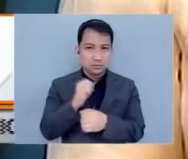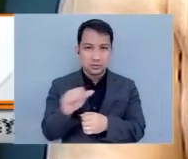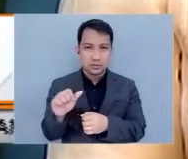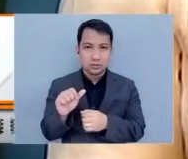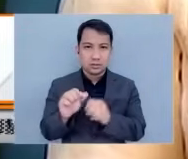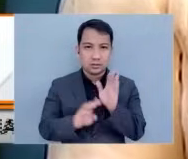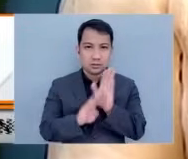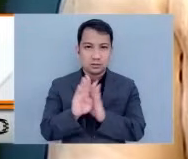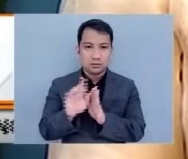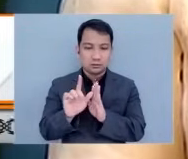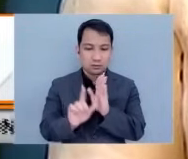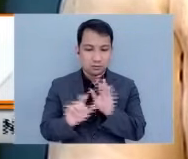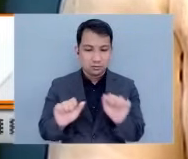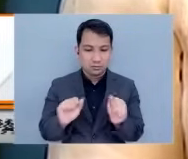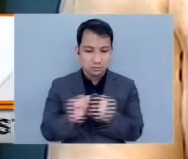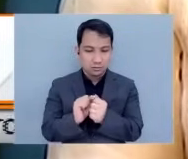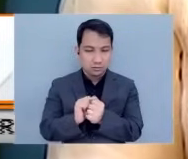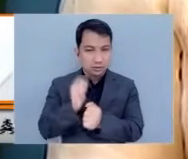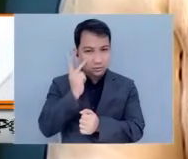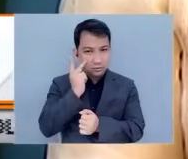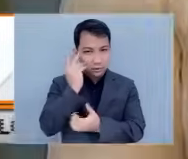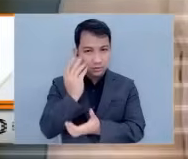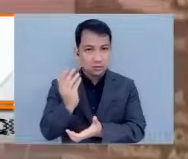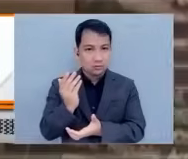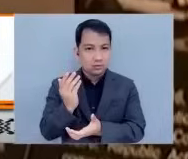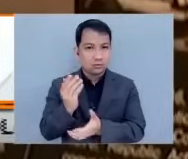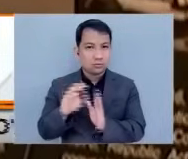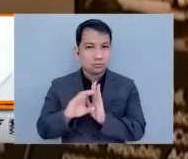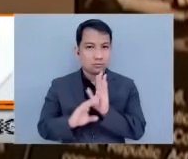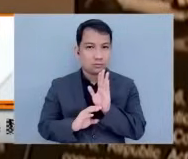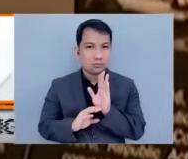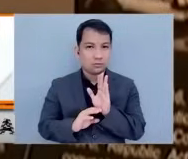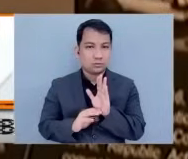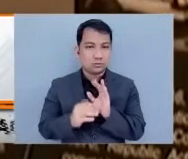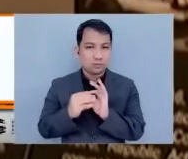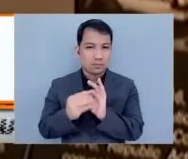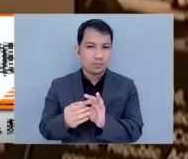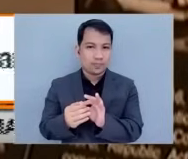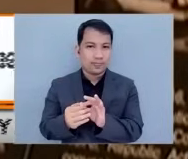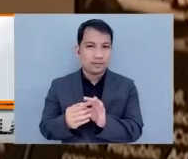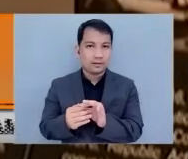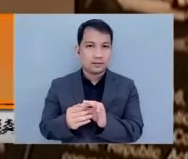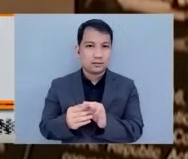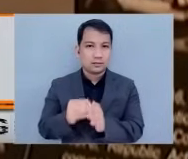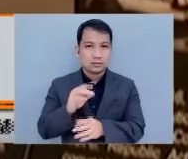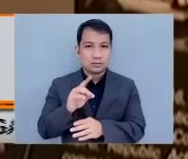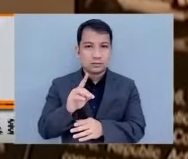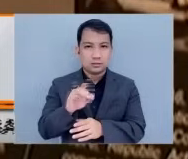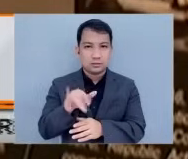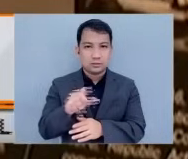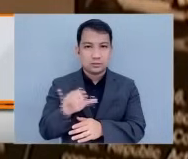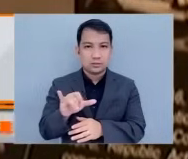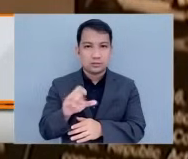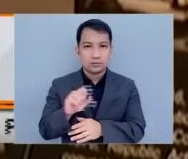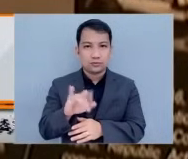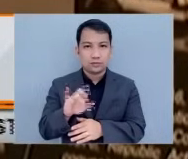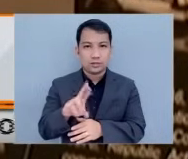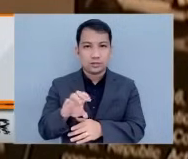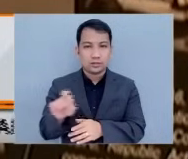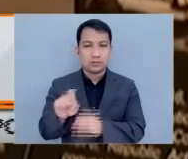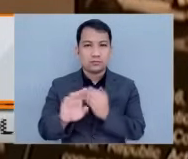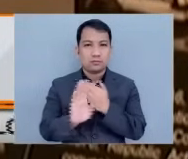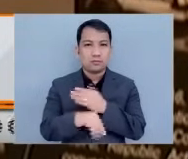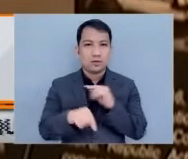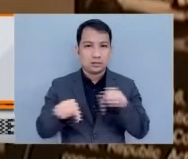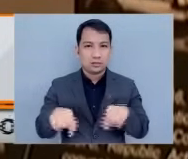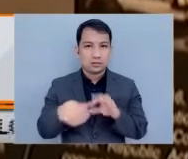that we are tinkering the Constitution. Ayon kay Deputy Speaker J.J. Suarez, pagbalik nila sa SONA, mapupunta na ang